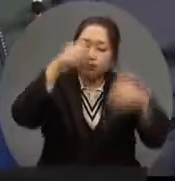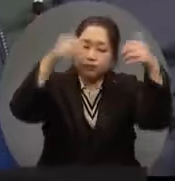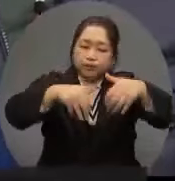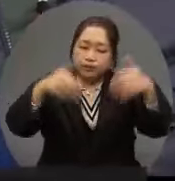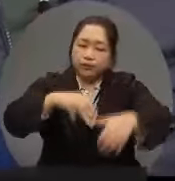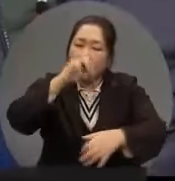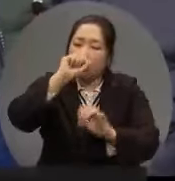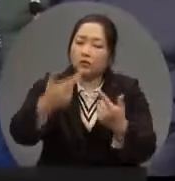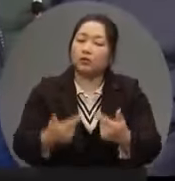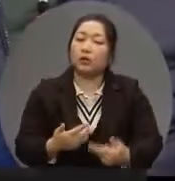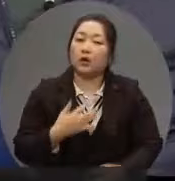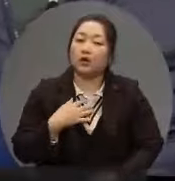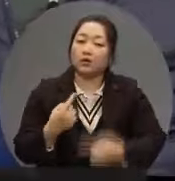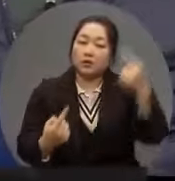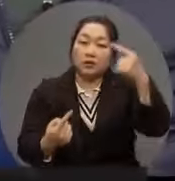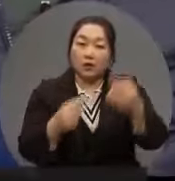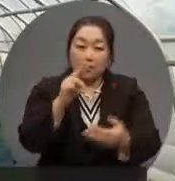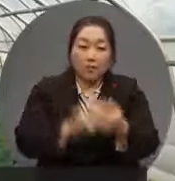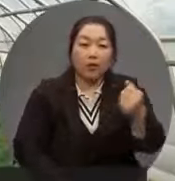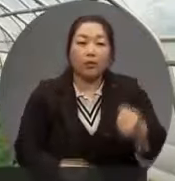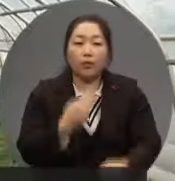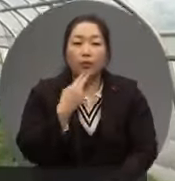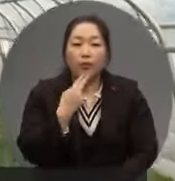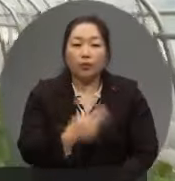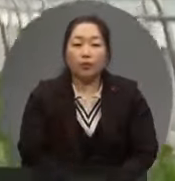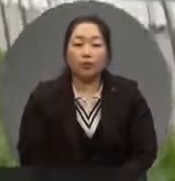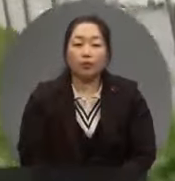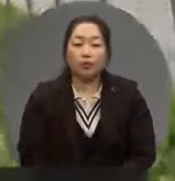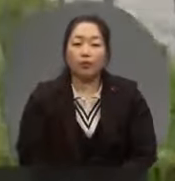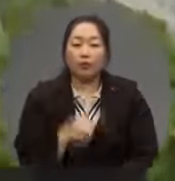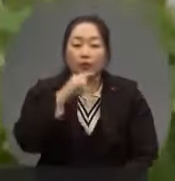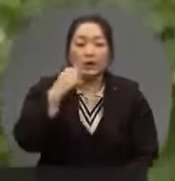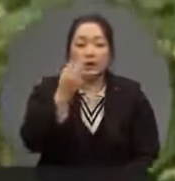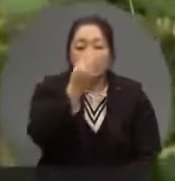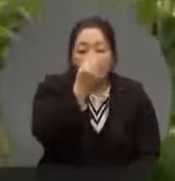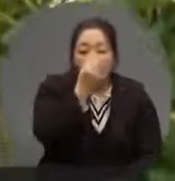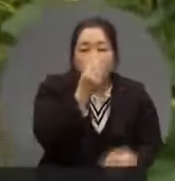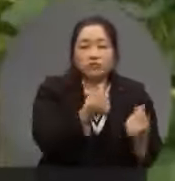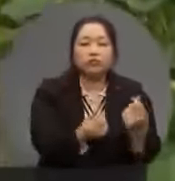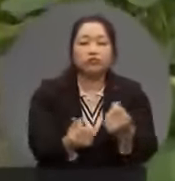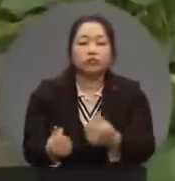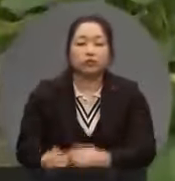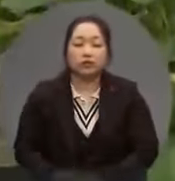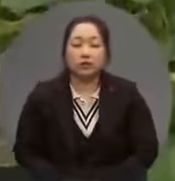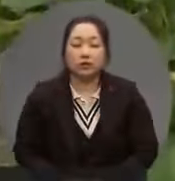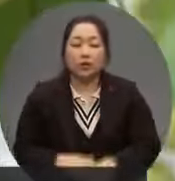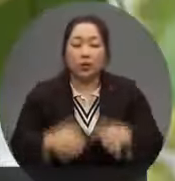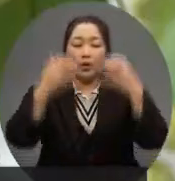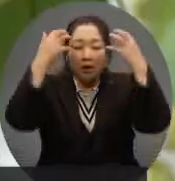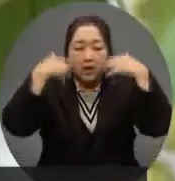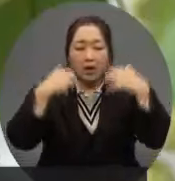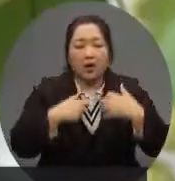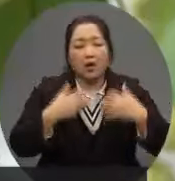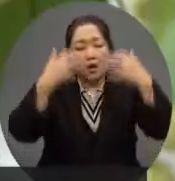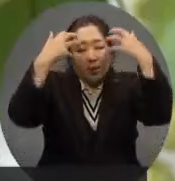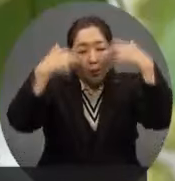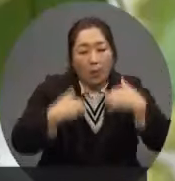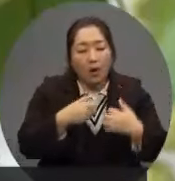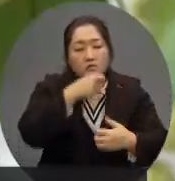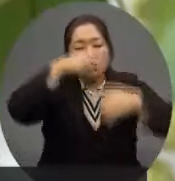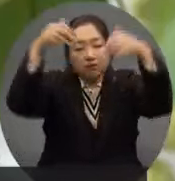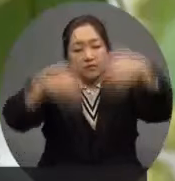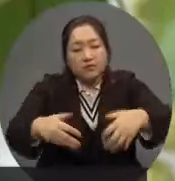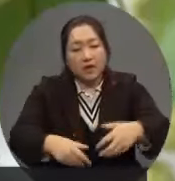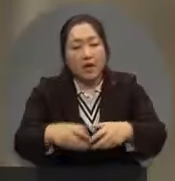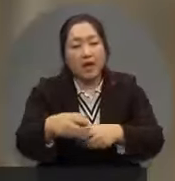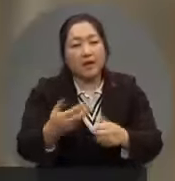좋지 우리는 뭐 설에 나갈게 없어요 딸기도 비슷합니다 올여름 계속된 폭염과 폭으로 재배